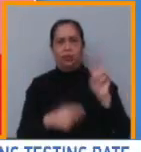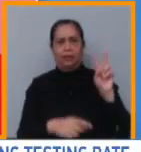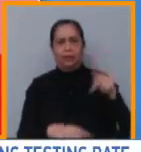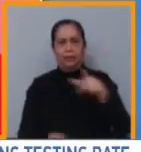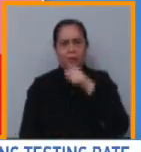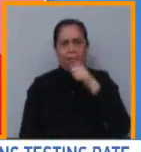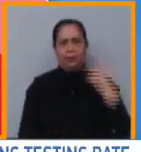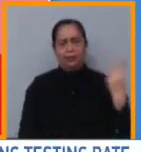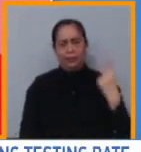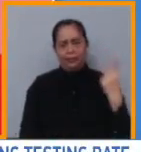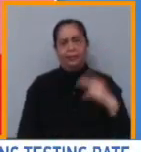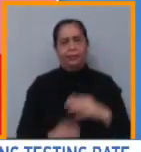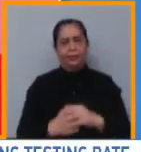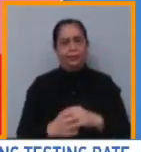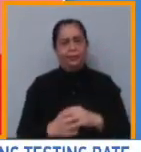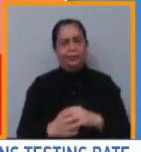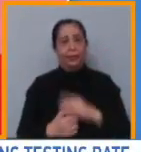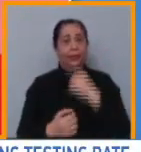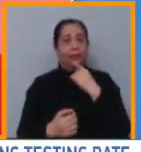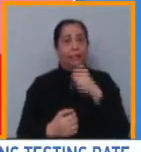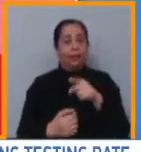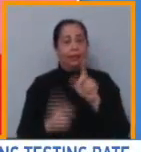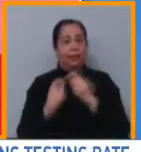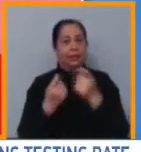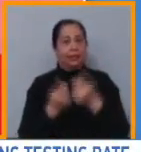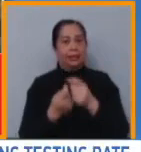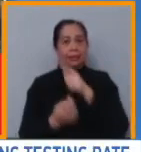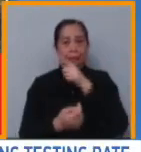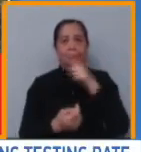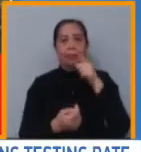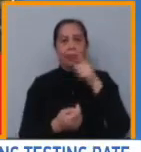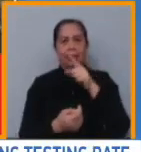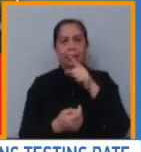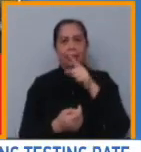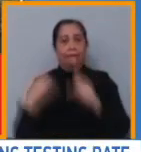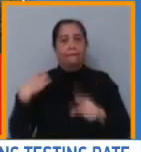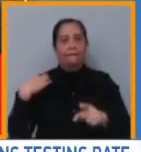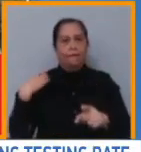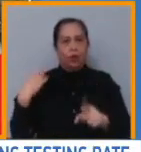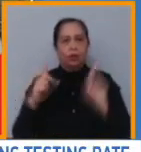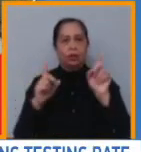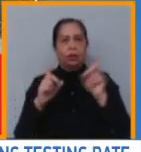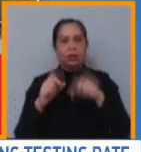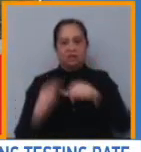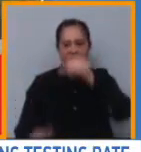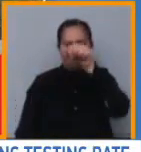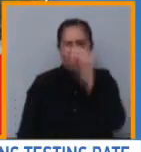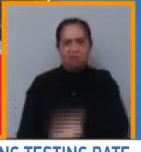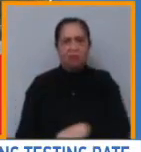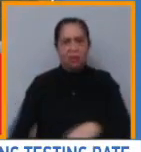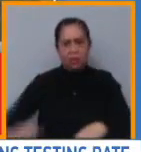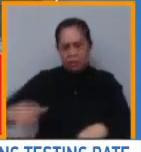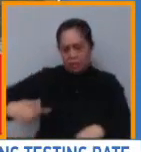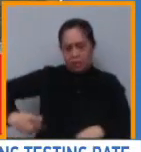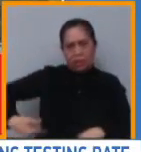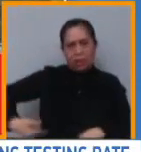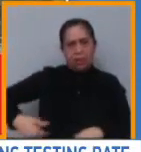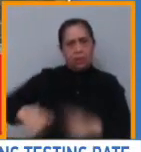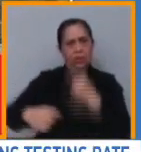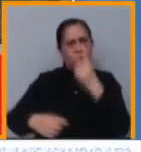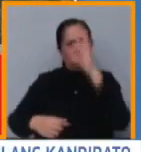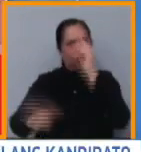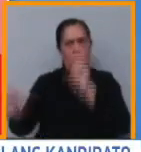Robredo. Ayon sa Team Lenny Robredo, isang volunteer daw ang hiniwa sa tagiliran ng dalawang lalaking narinig